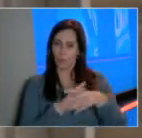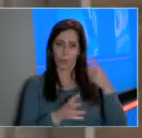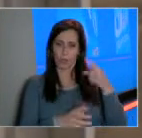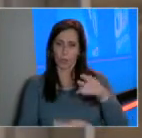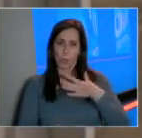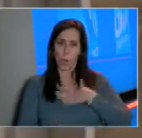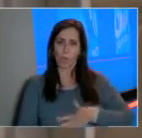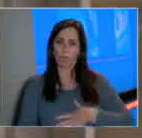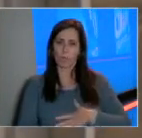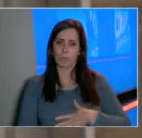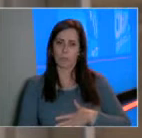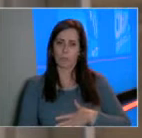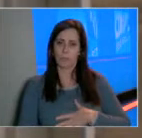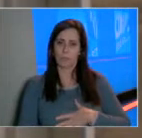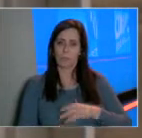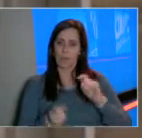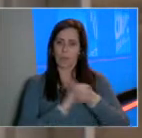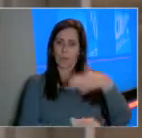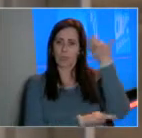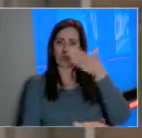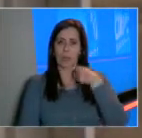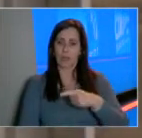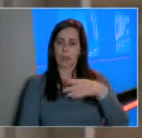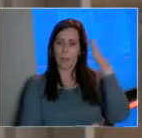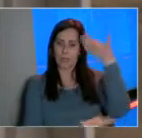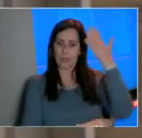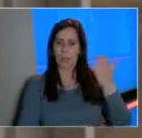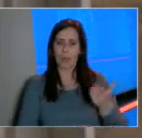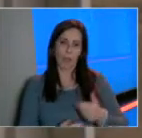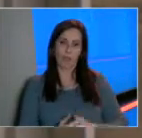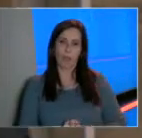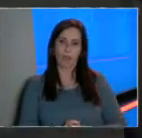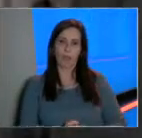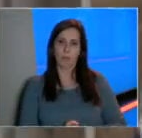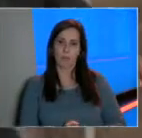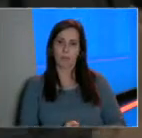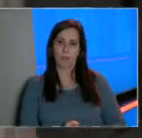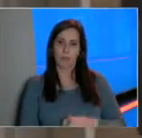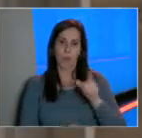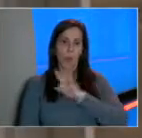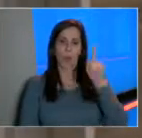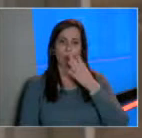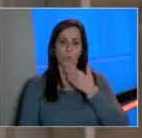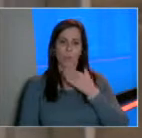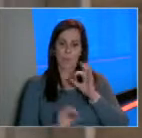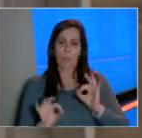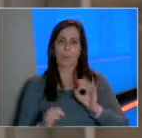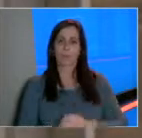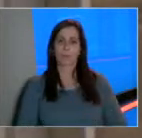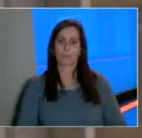אחת שהם רוצים להפוך את מדינתנו למדינה שלא יהודית,